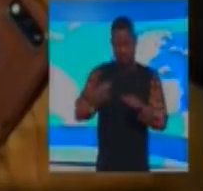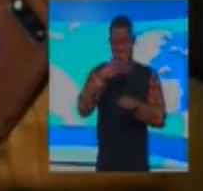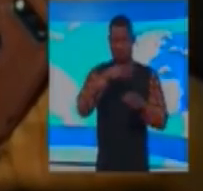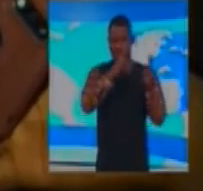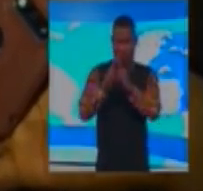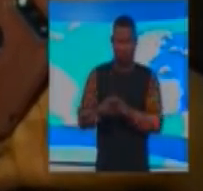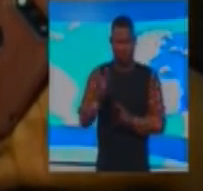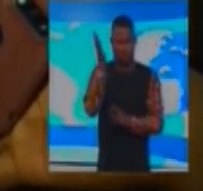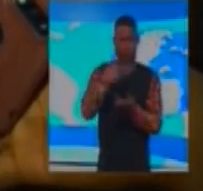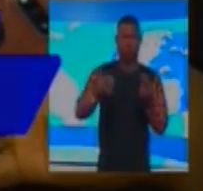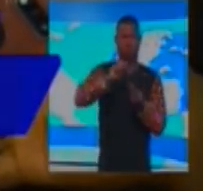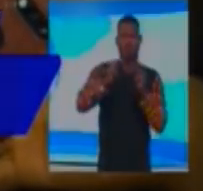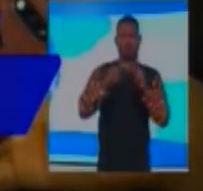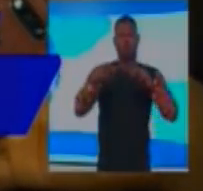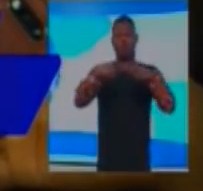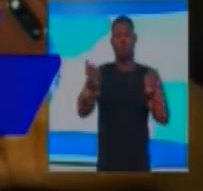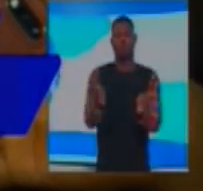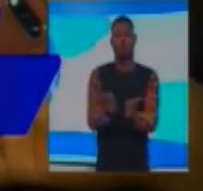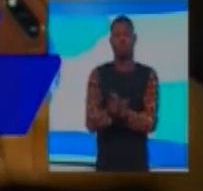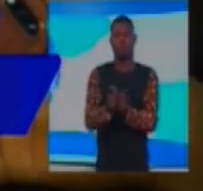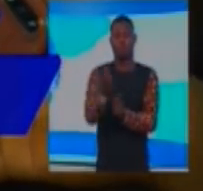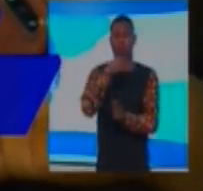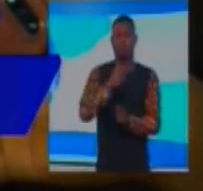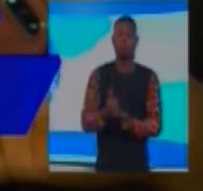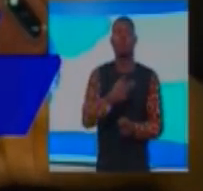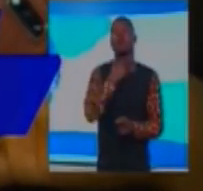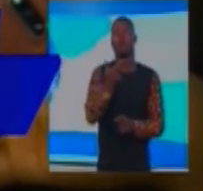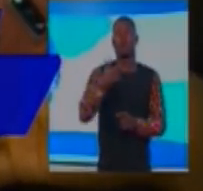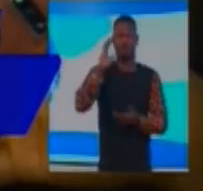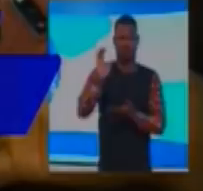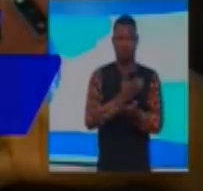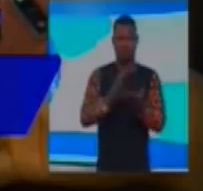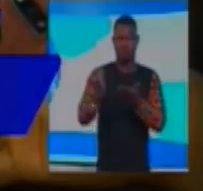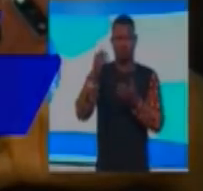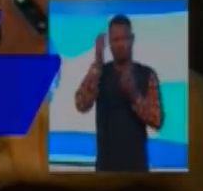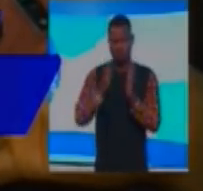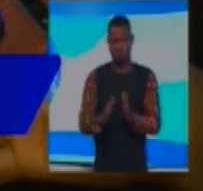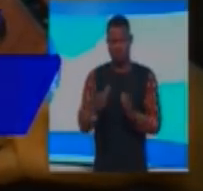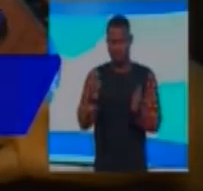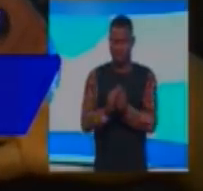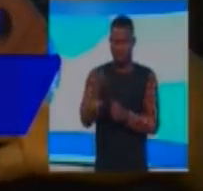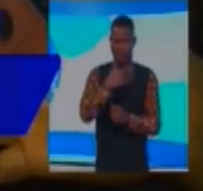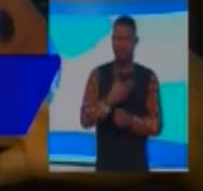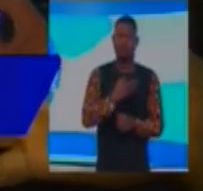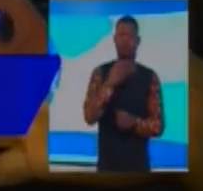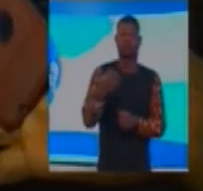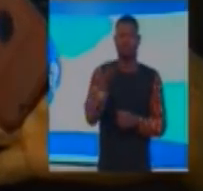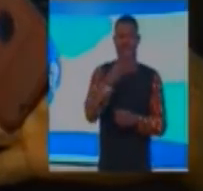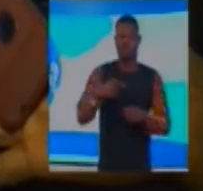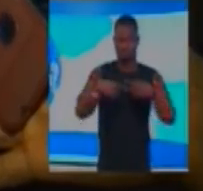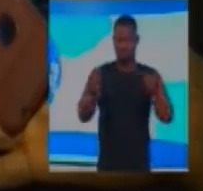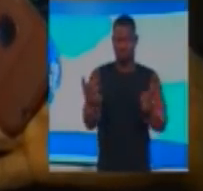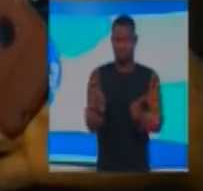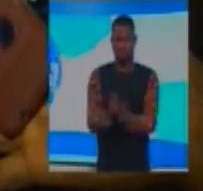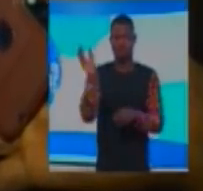nombre de groupes vocaux et musicaux, pour pouvoir, à travers le chant choral, voilà, exalter un certain nombre